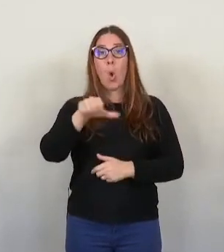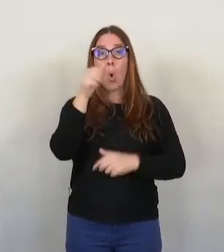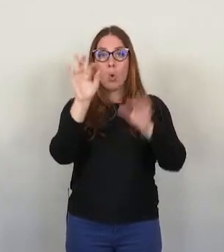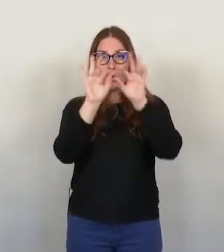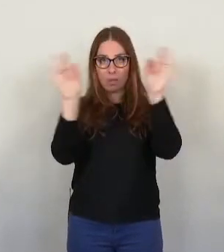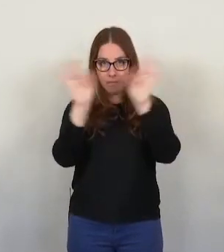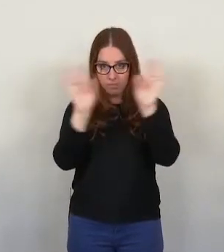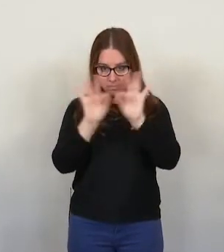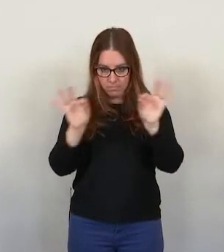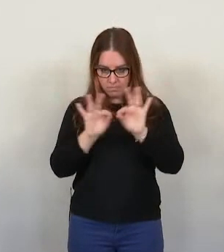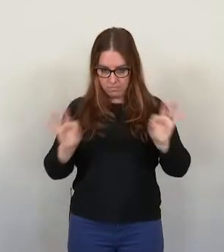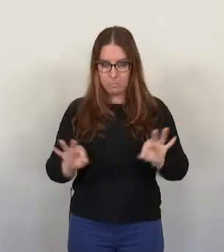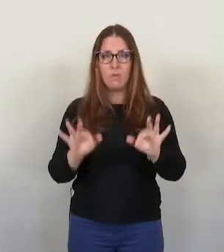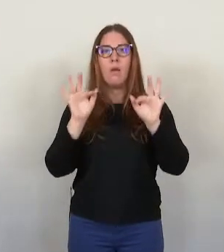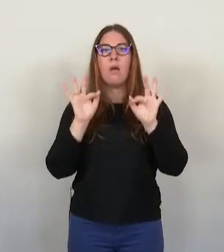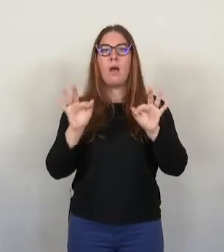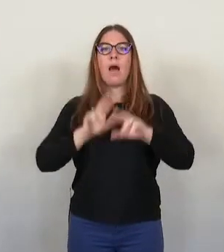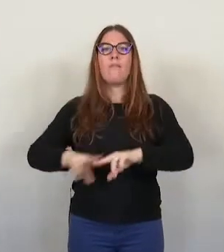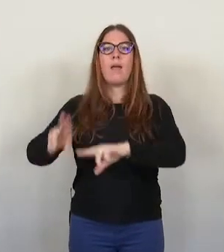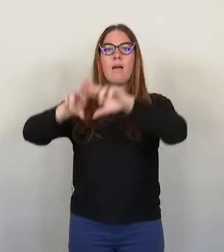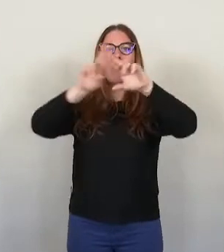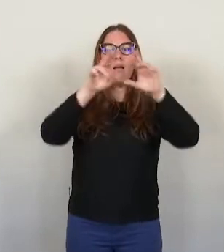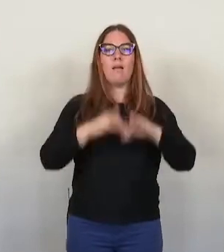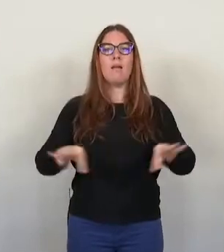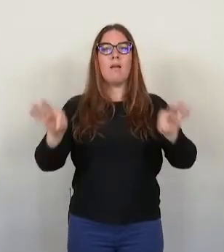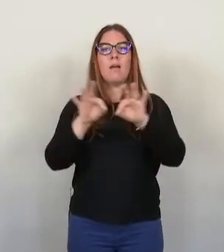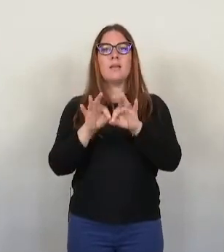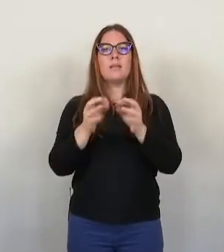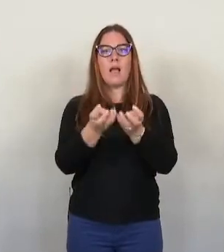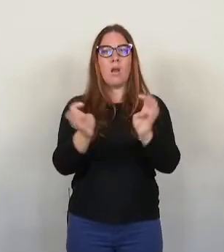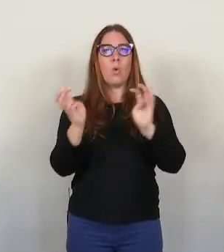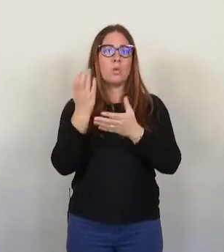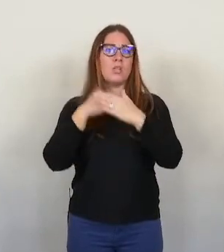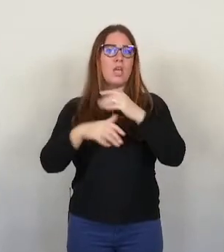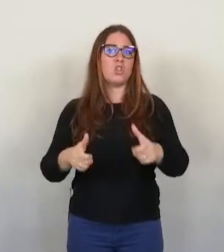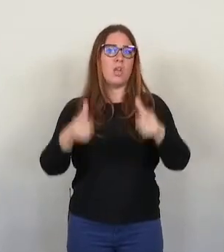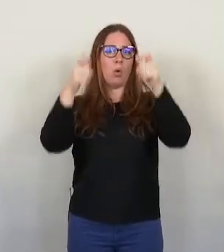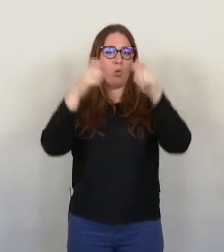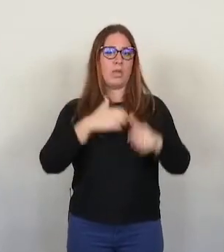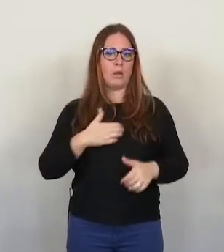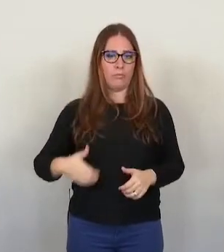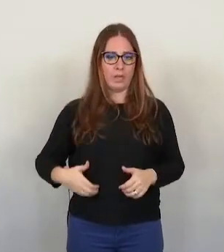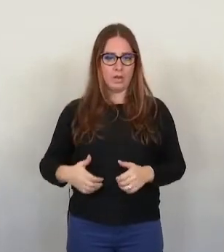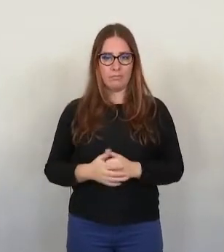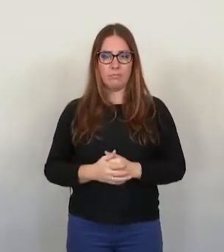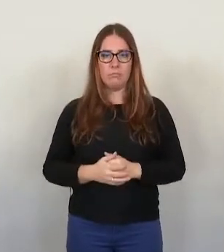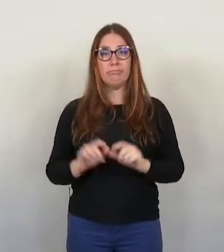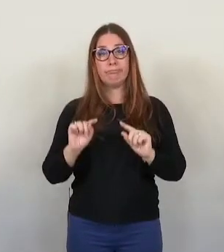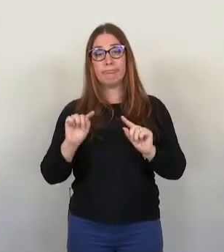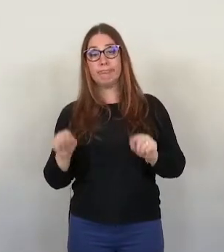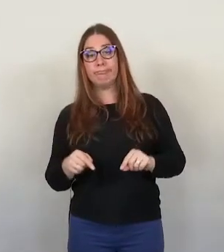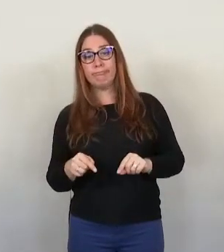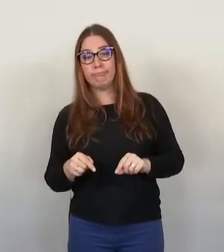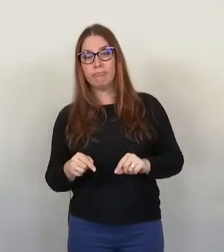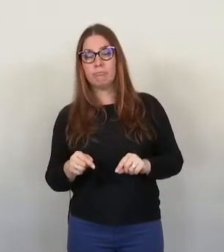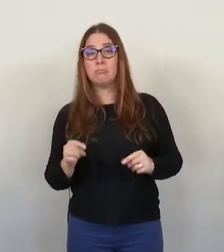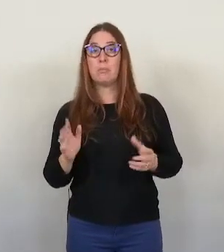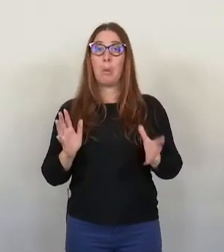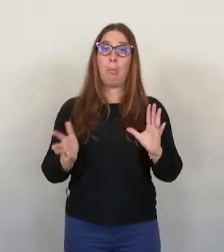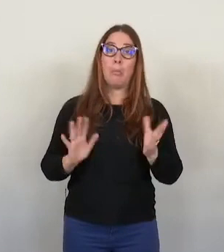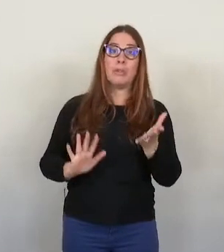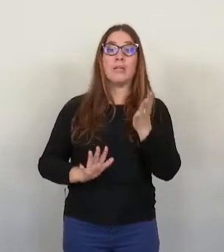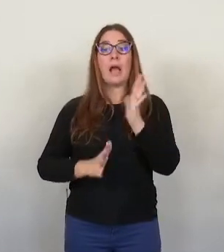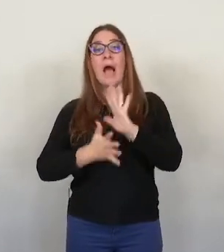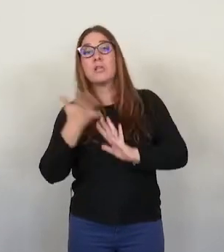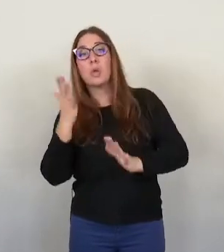tableau concernaient les travaux de réfection de la salle du conseil de l'hôtel de ville, entre parenthèses, probablement incendiée